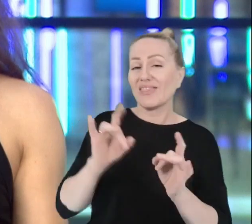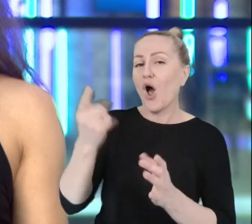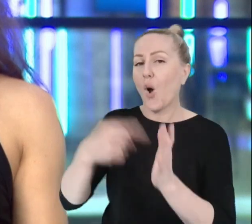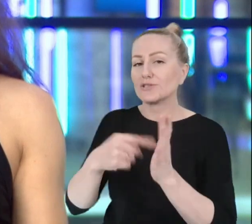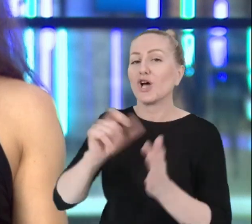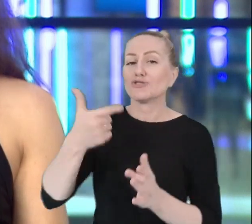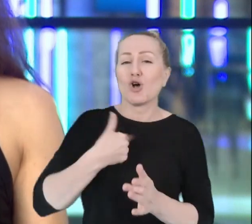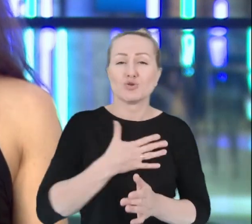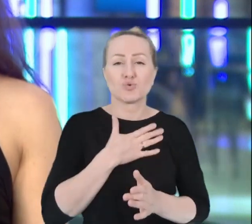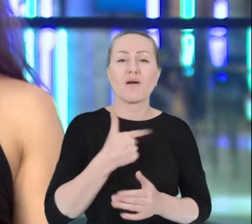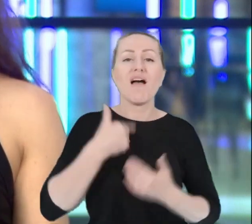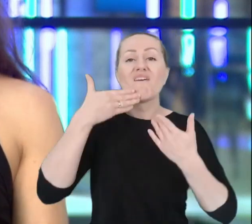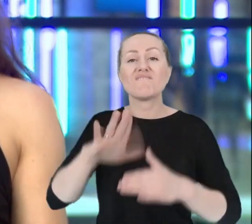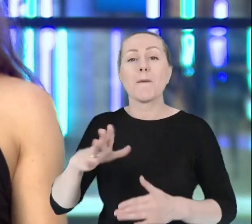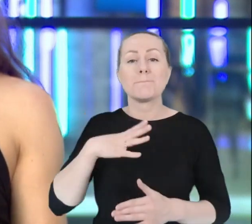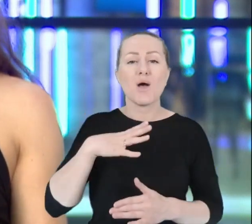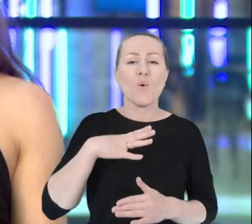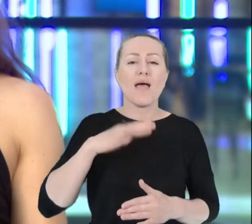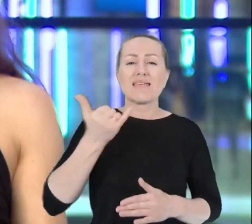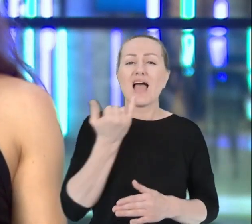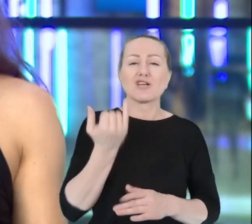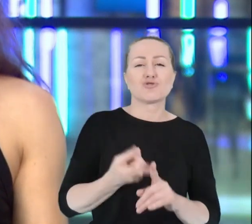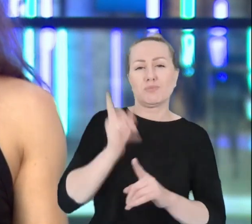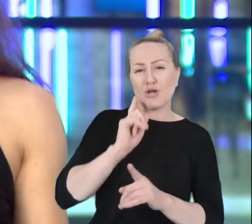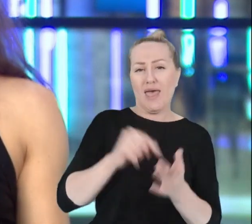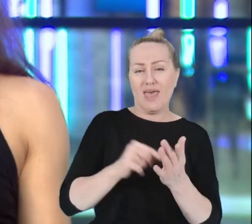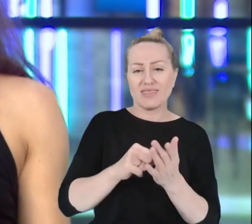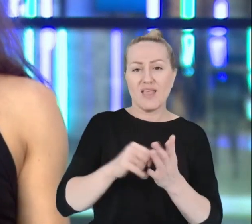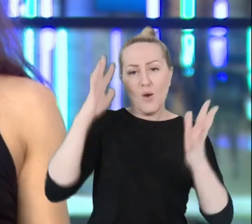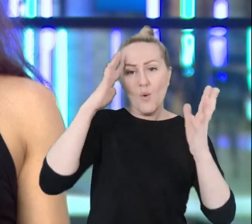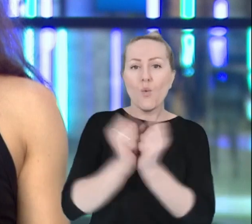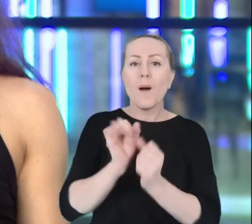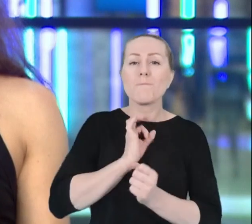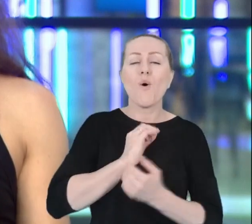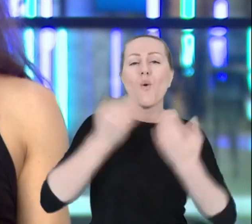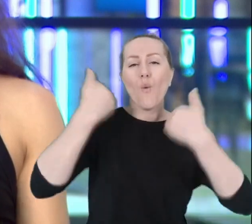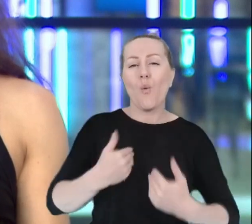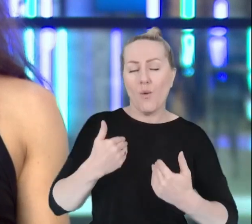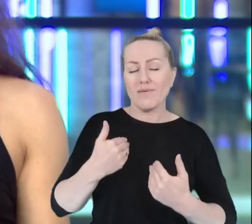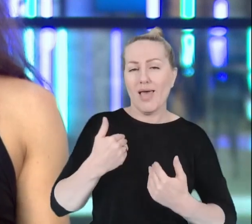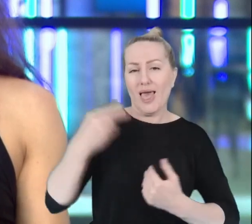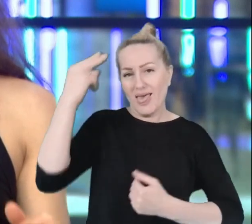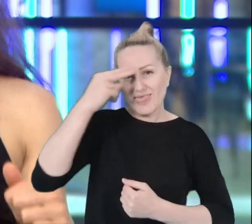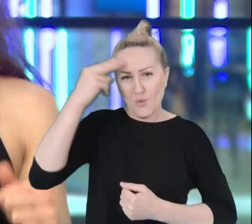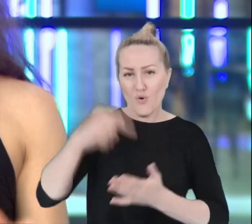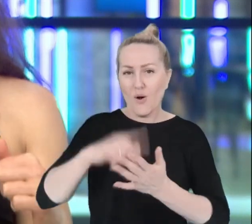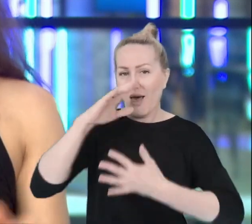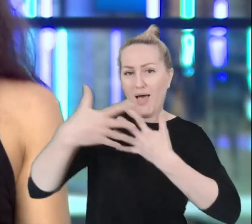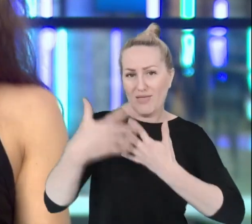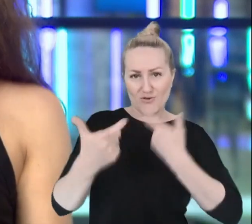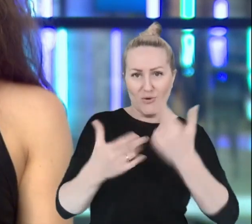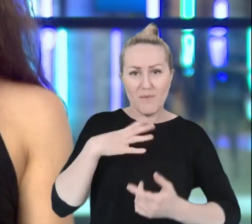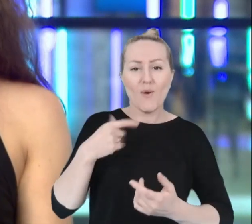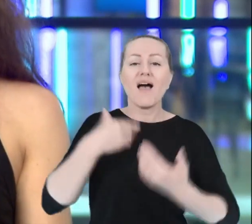wypaliłam, kiedy jeszcze byłam przed diagnozą neuroatypowości, bo ja się wypaliłam od